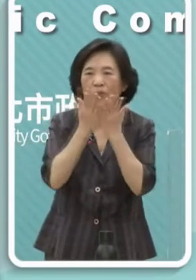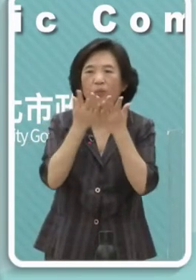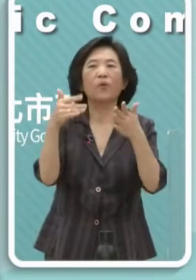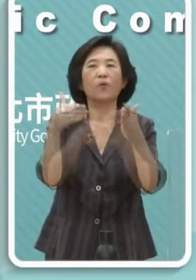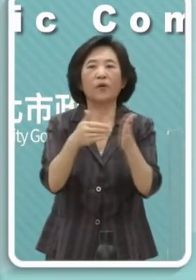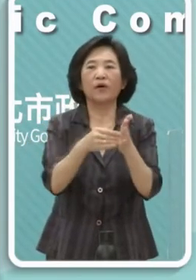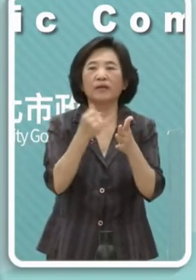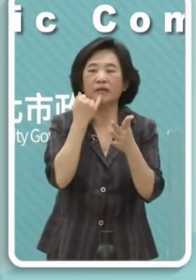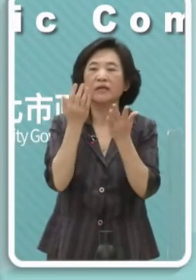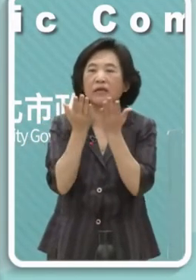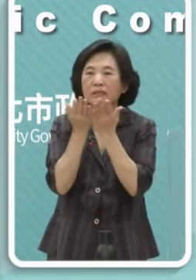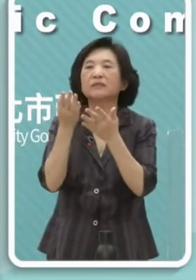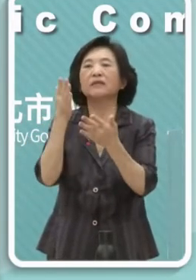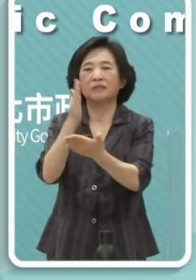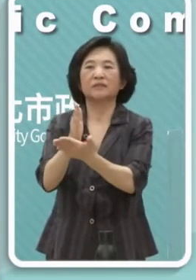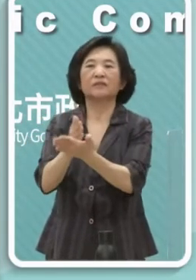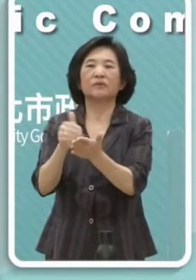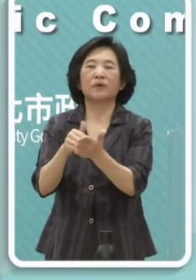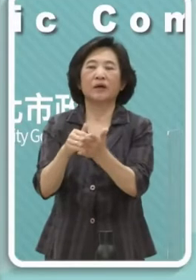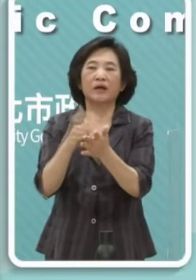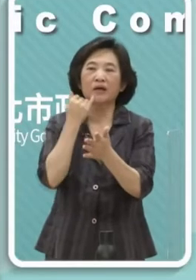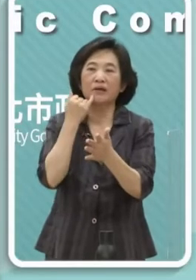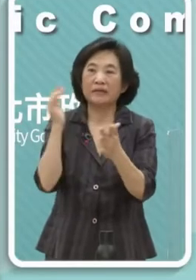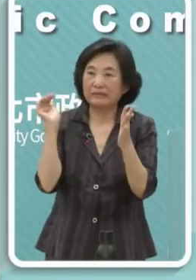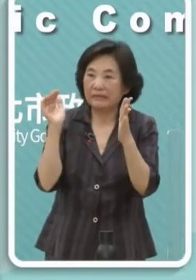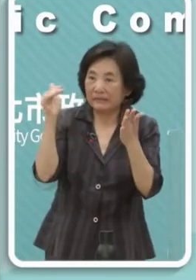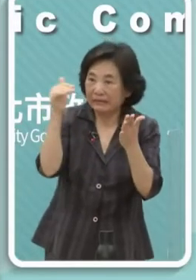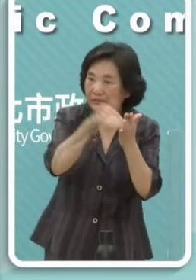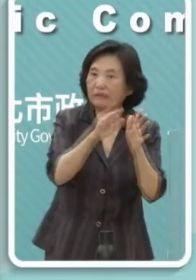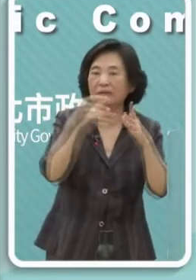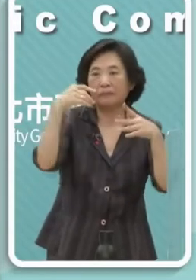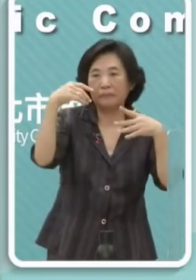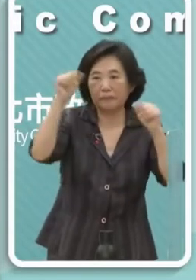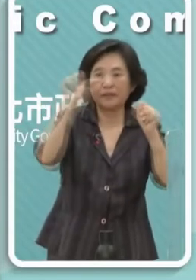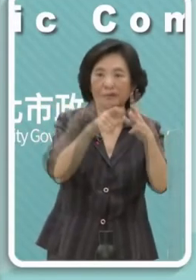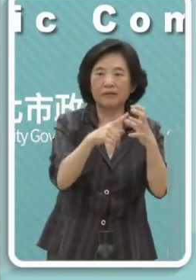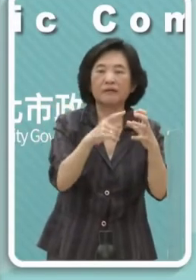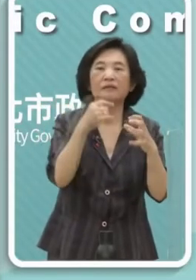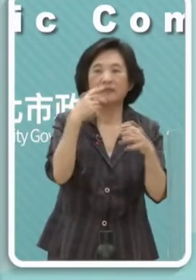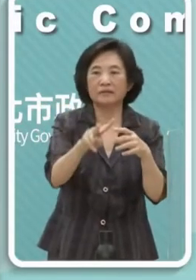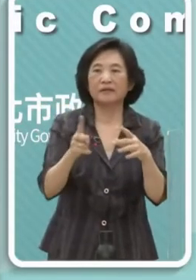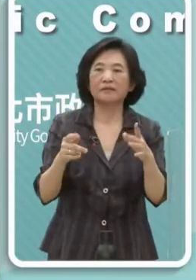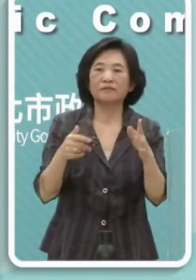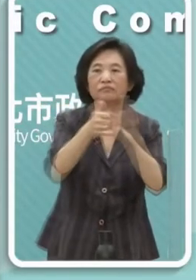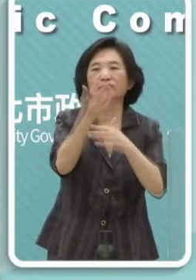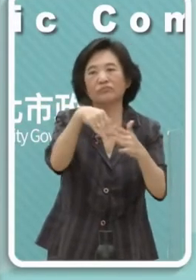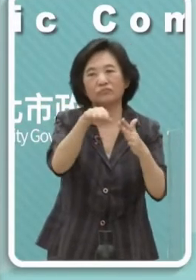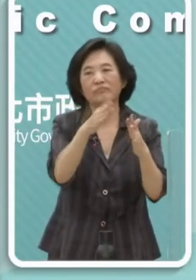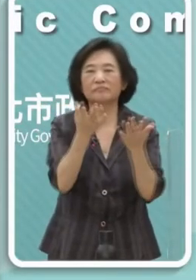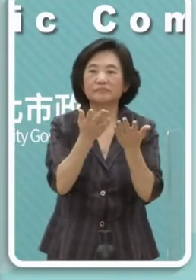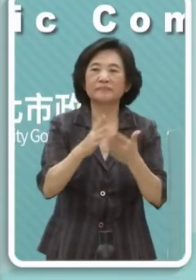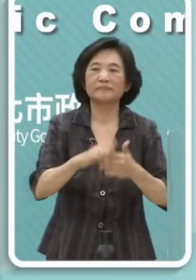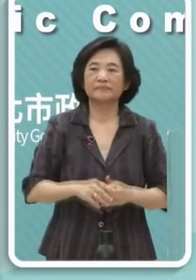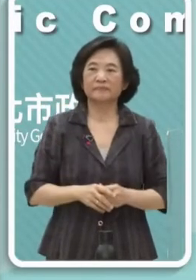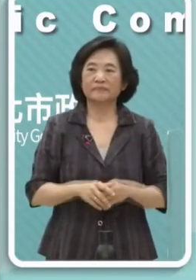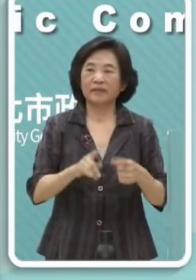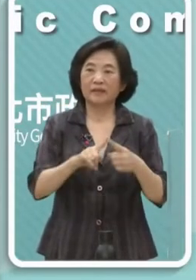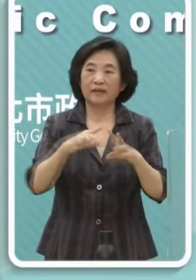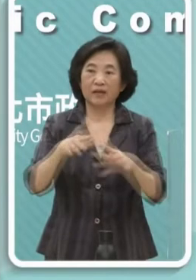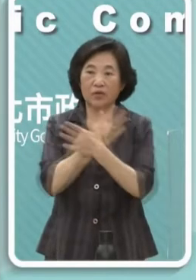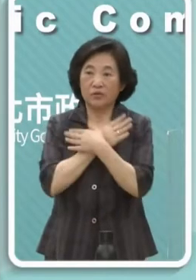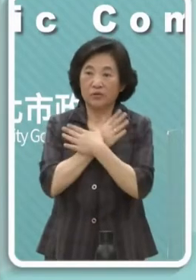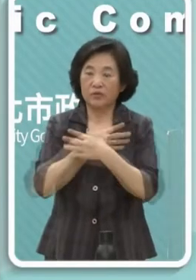以停课啊。就到毕业典礼为止啊，这个部分大概没有课程上的问题。那至于私